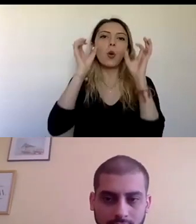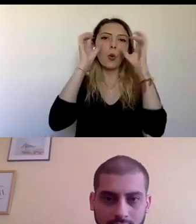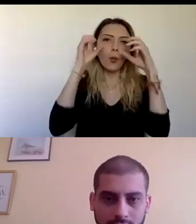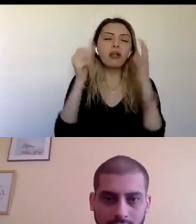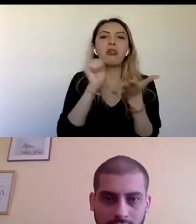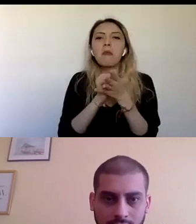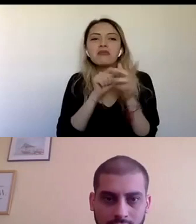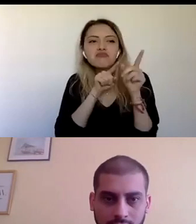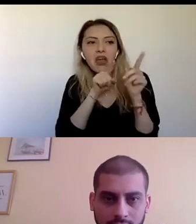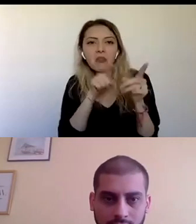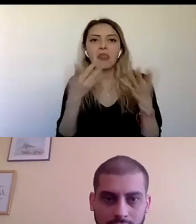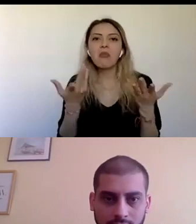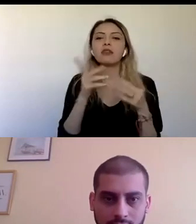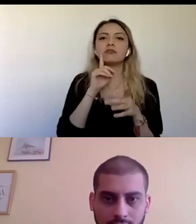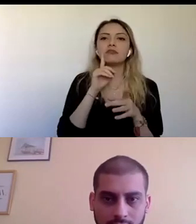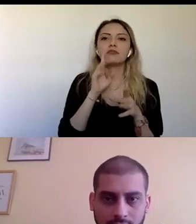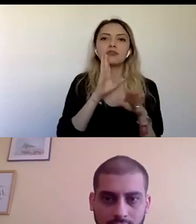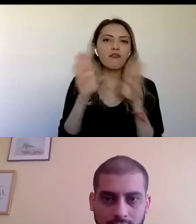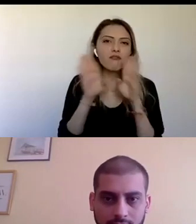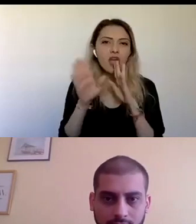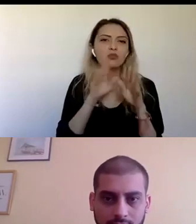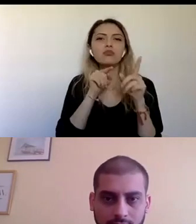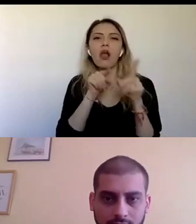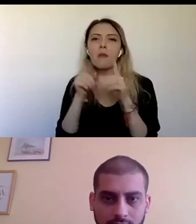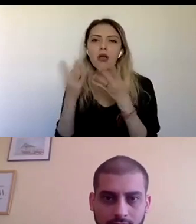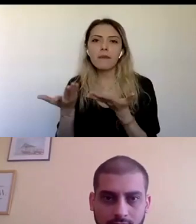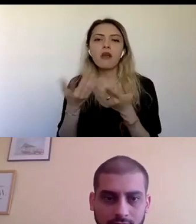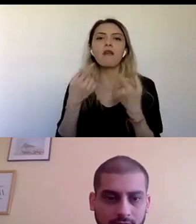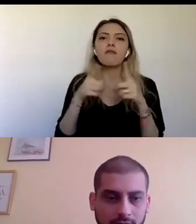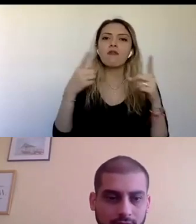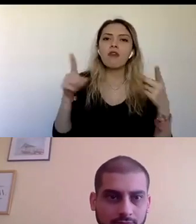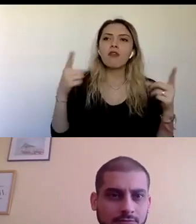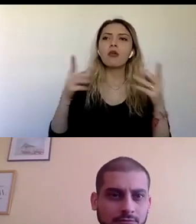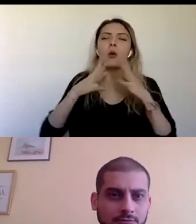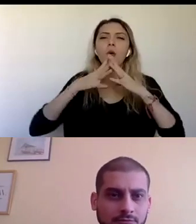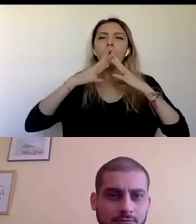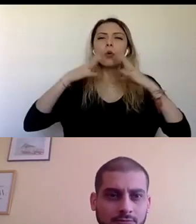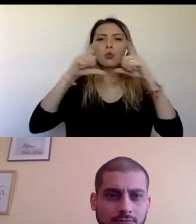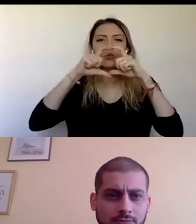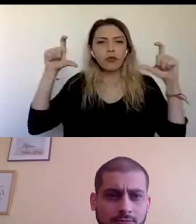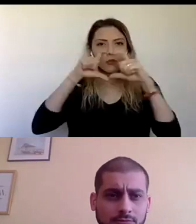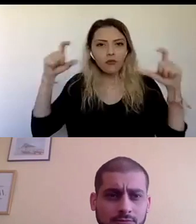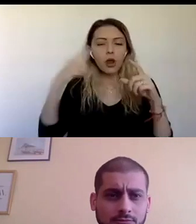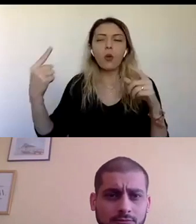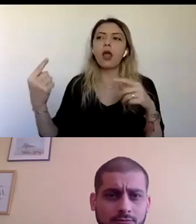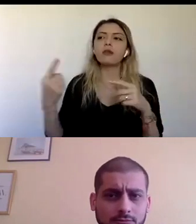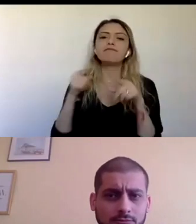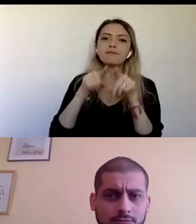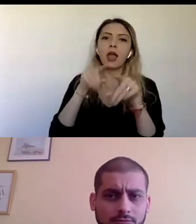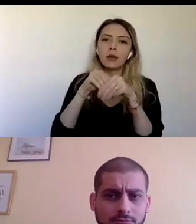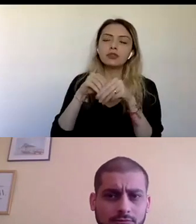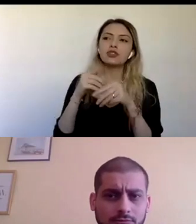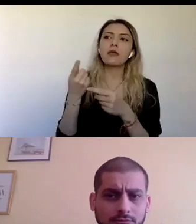takip etmek için büyük büyük şirketlerden böyle bir ajans takip hizmeti alınır. İnternette